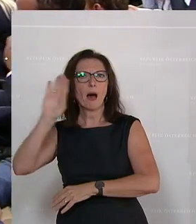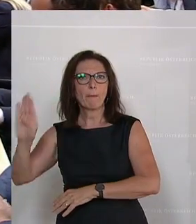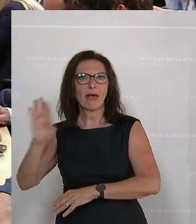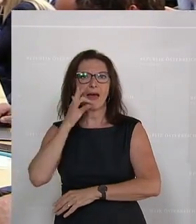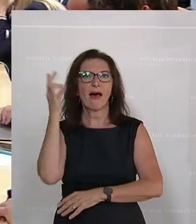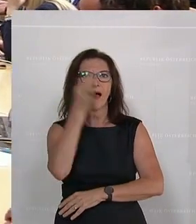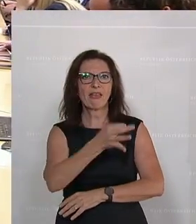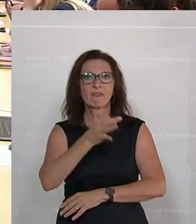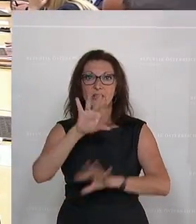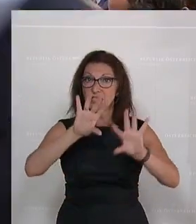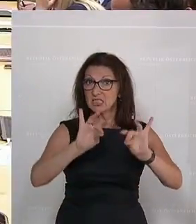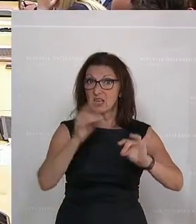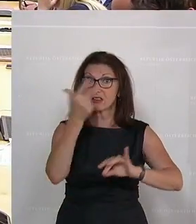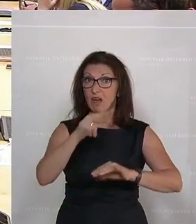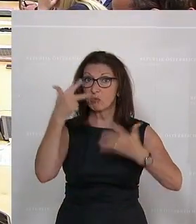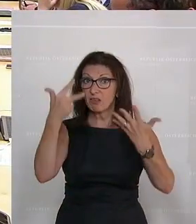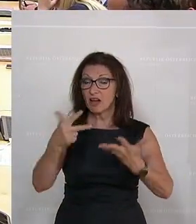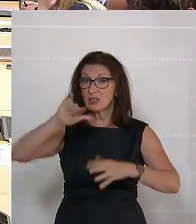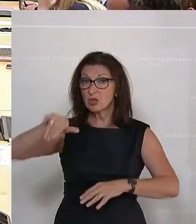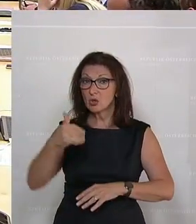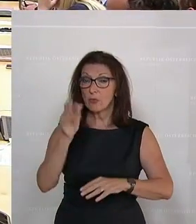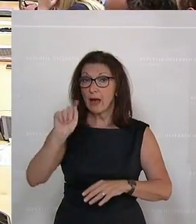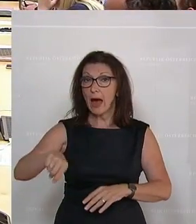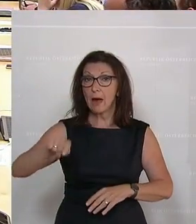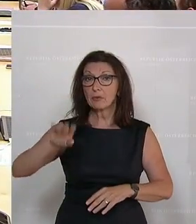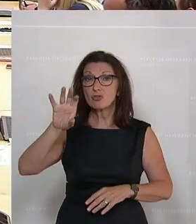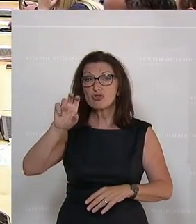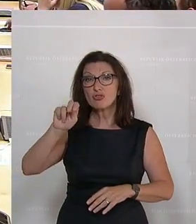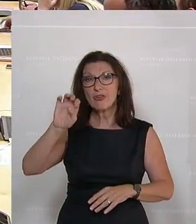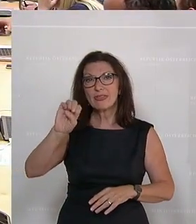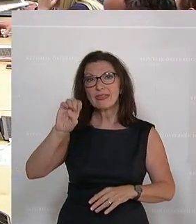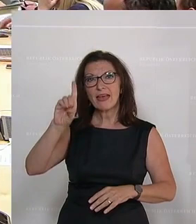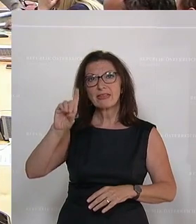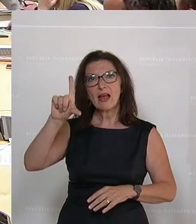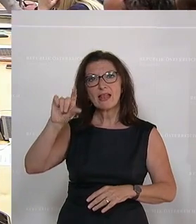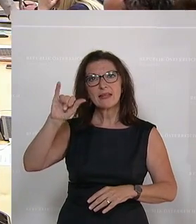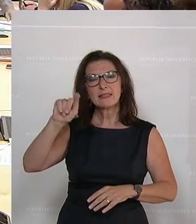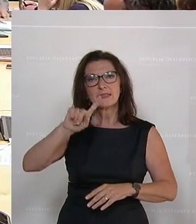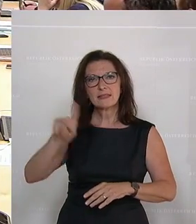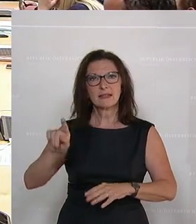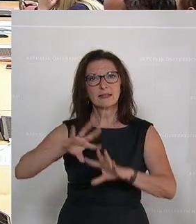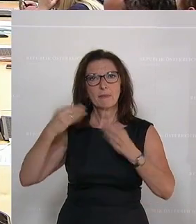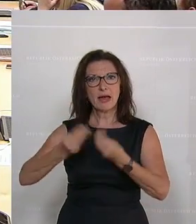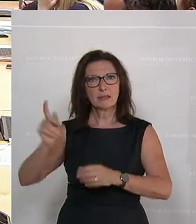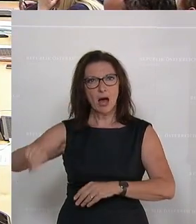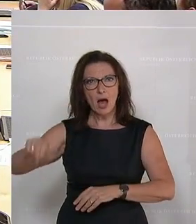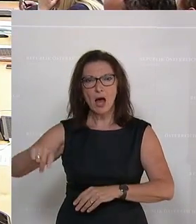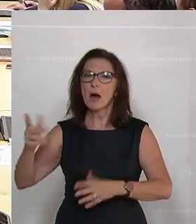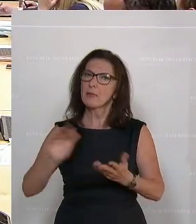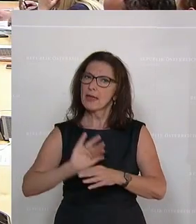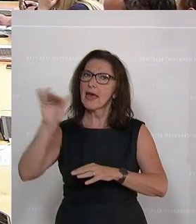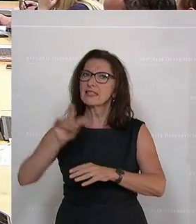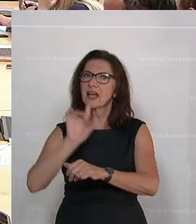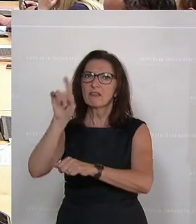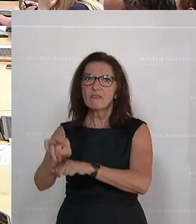10 380 flotte ab den schnee des kollegen problem betrifft externe verträgen bundesminister irgendwas alles die